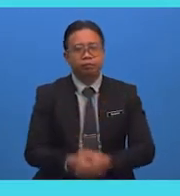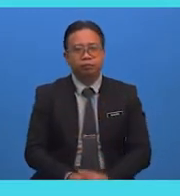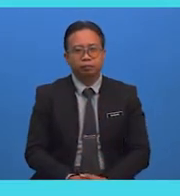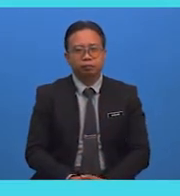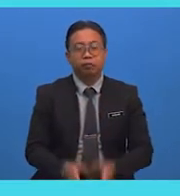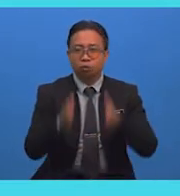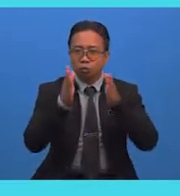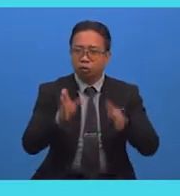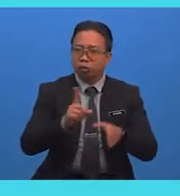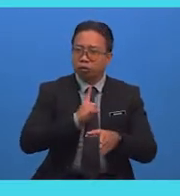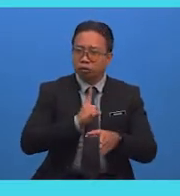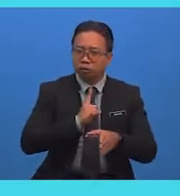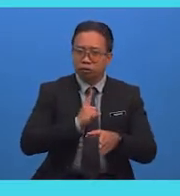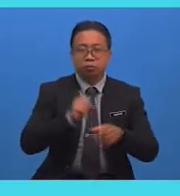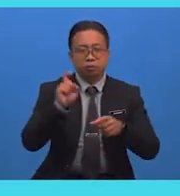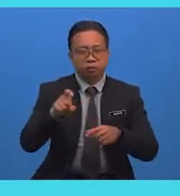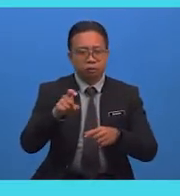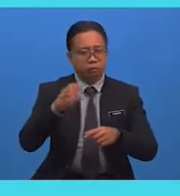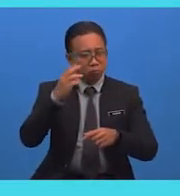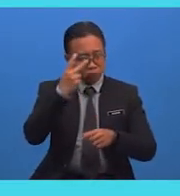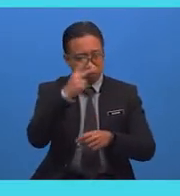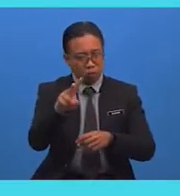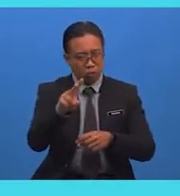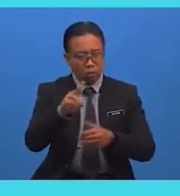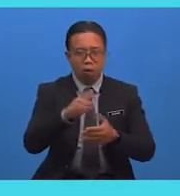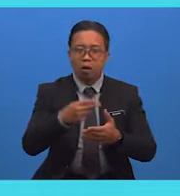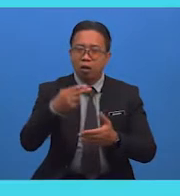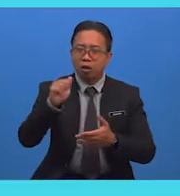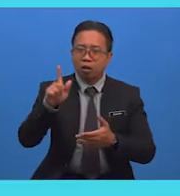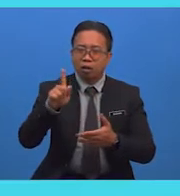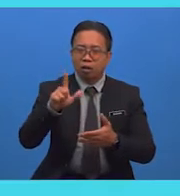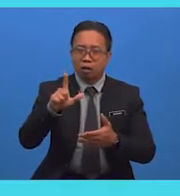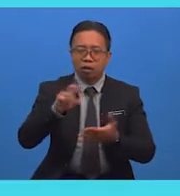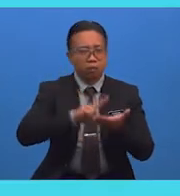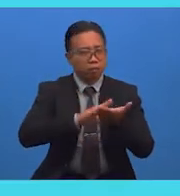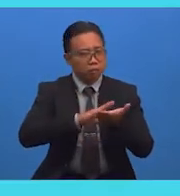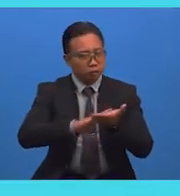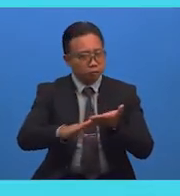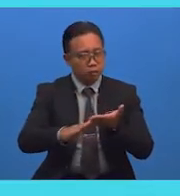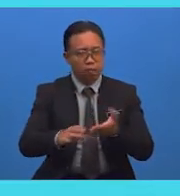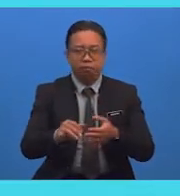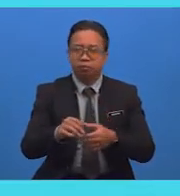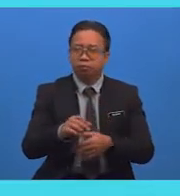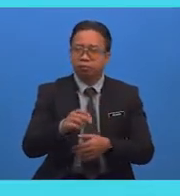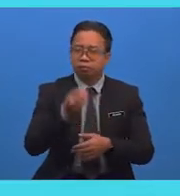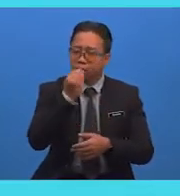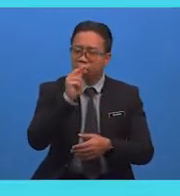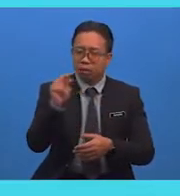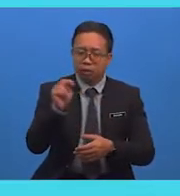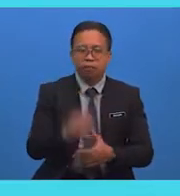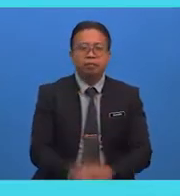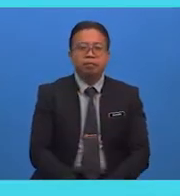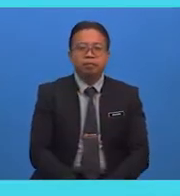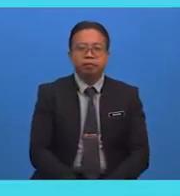Sebagai umat Islam, kita mestilah peka dalam hal kebersihan terutamanya makanan. Bagi makanan